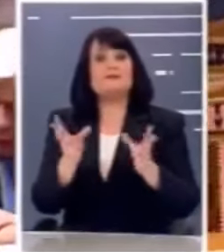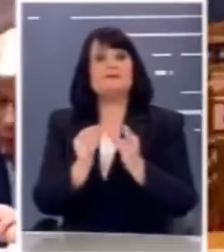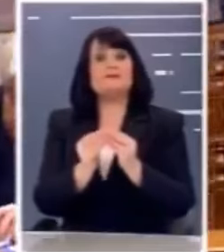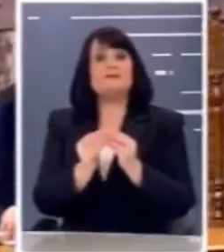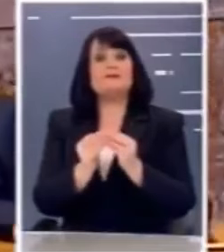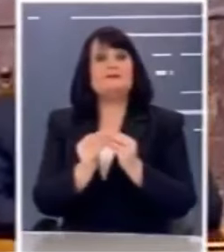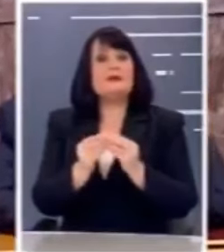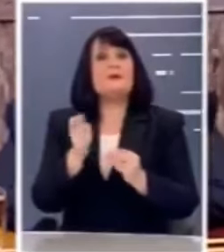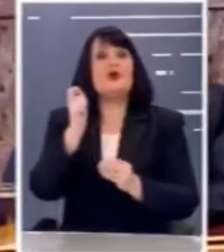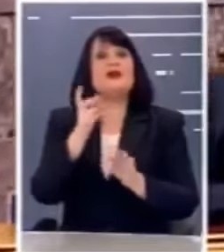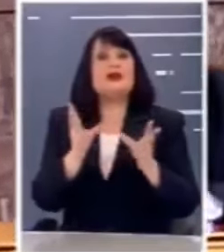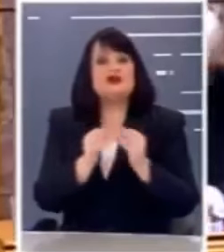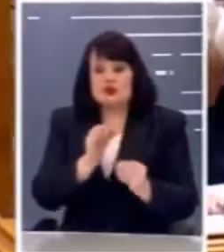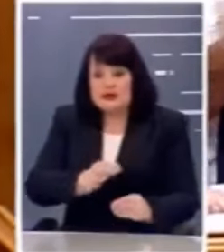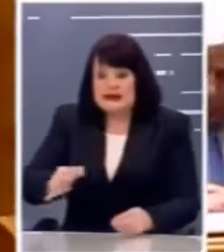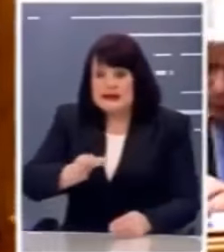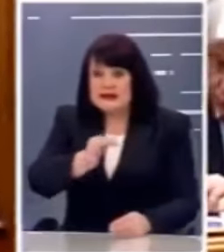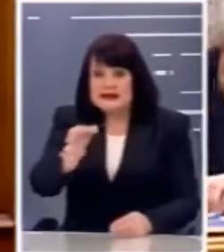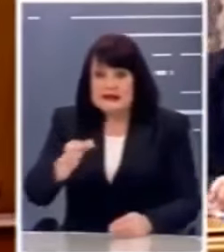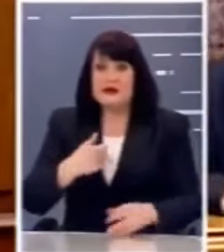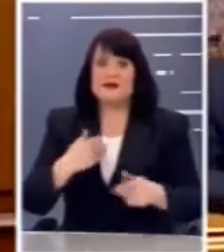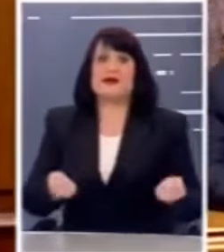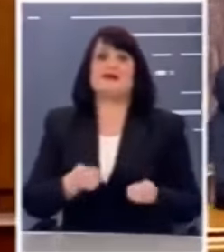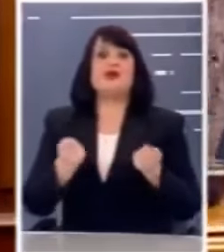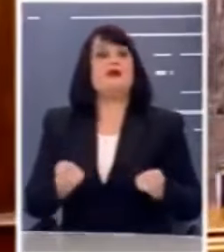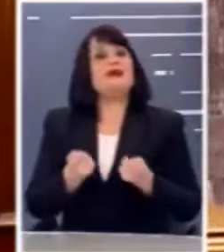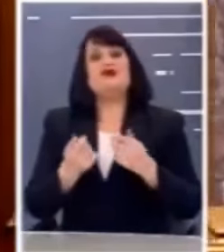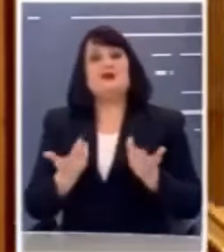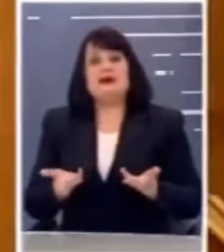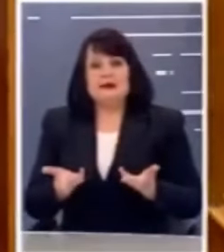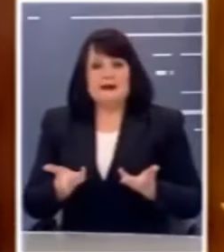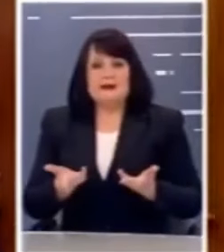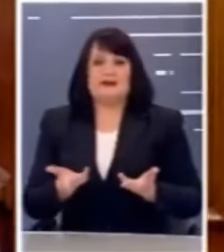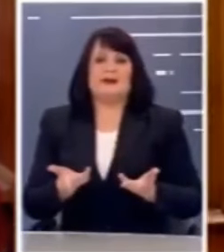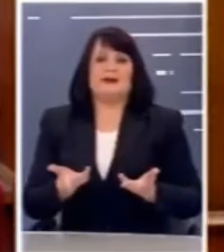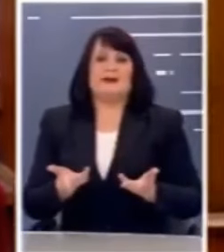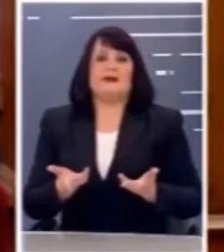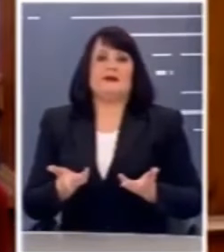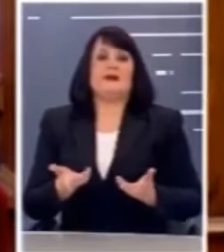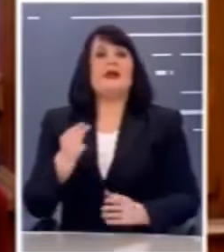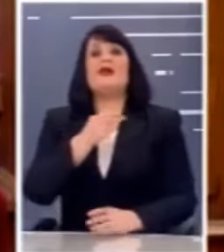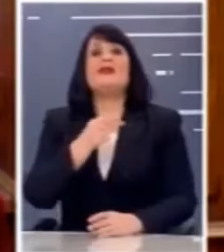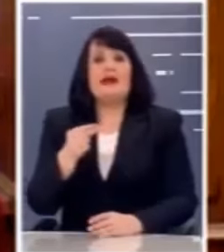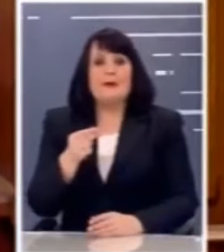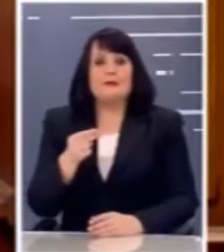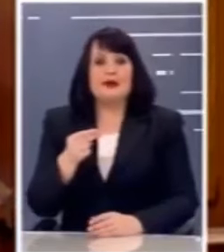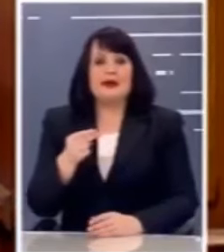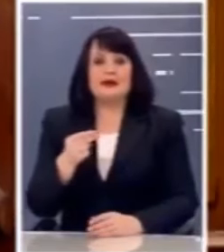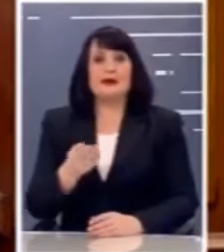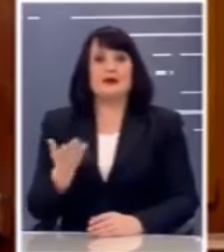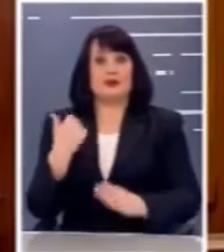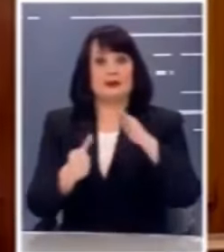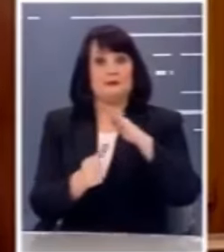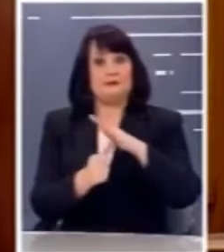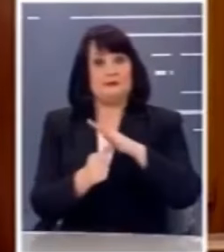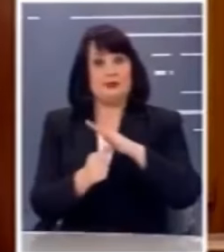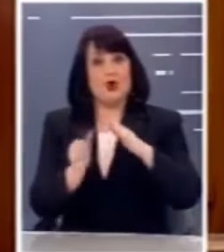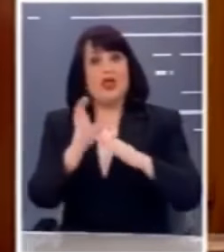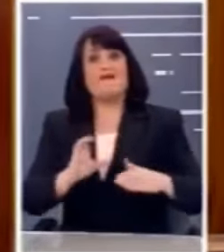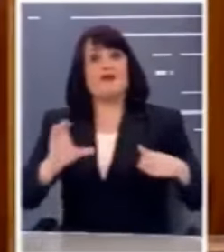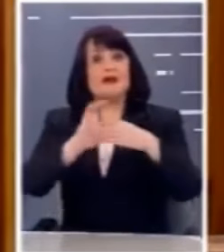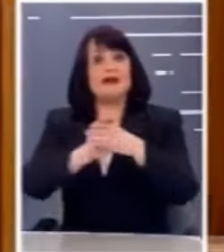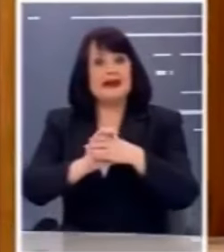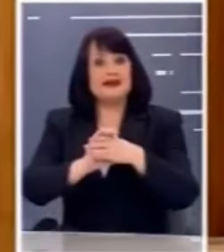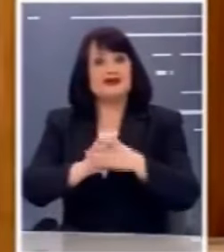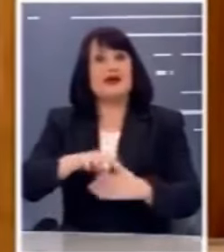ευρωπαϊκών νησιωτικών πολιτικών, αξιοποιώντας για το σκοπό αυτό και το γεγονός ότι την Προεδρία της Ευρωπαϊκής Ένωσης ασκεί